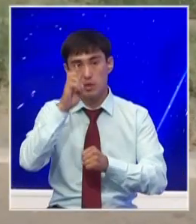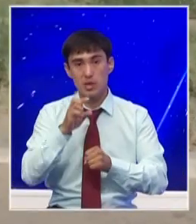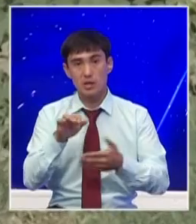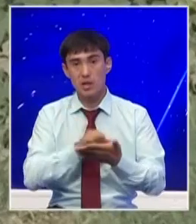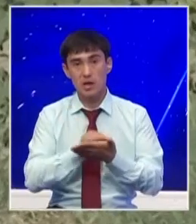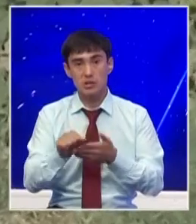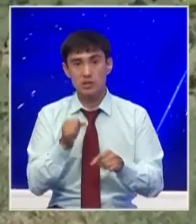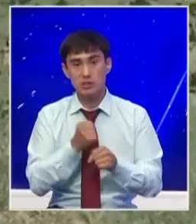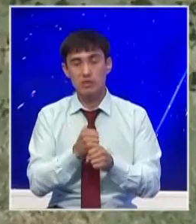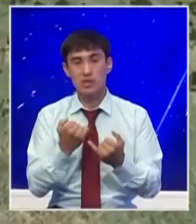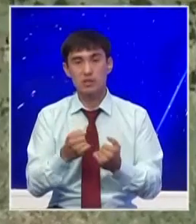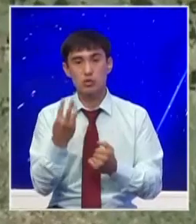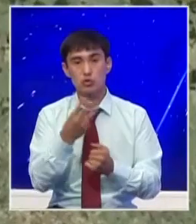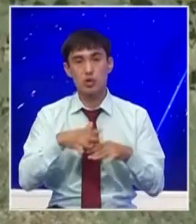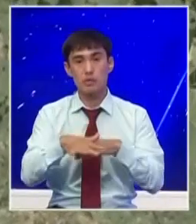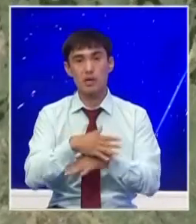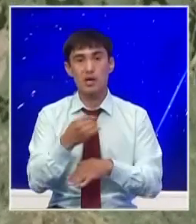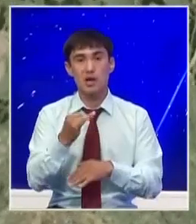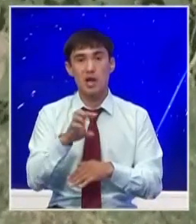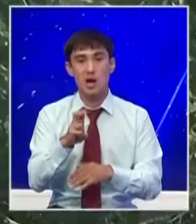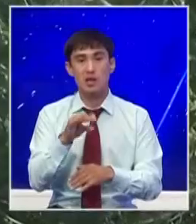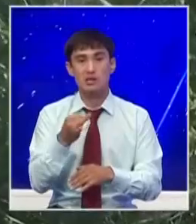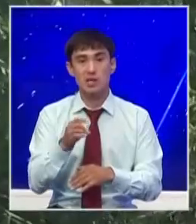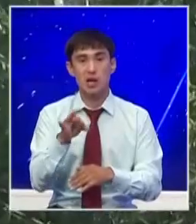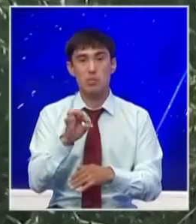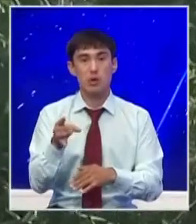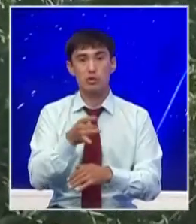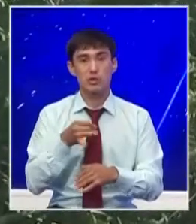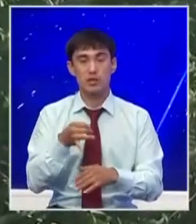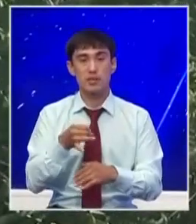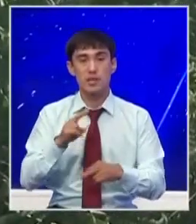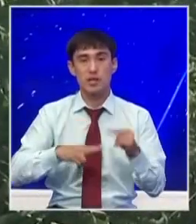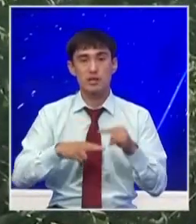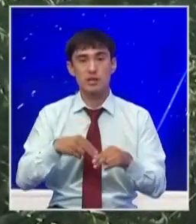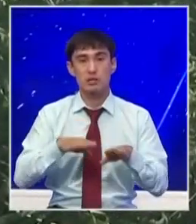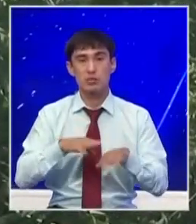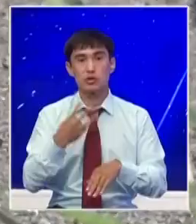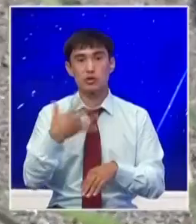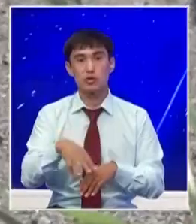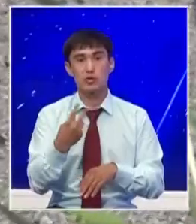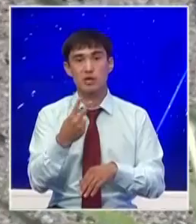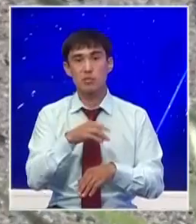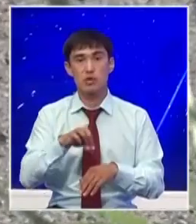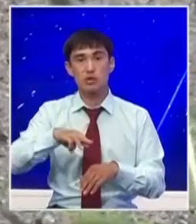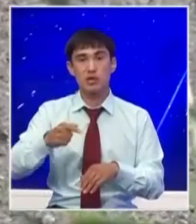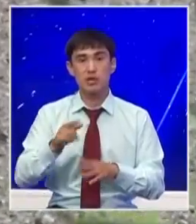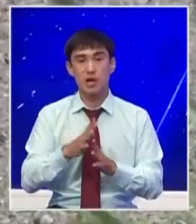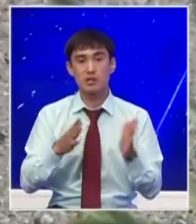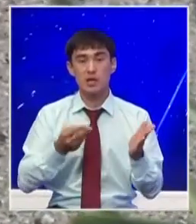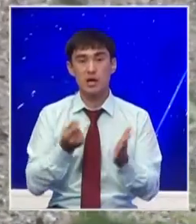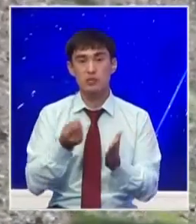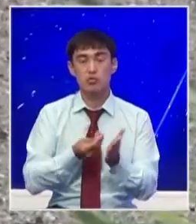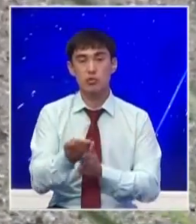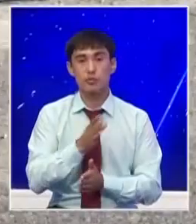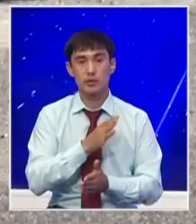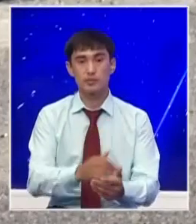жасалынып жатыр. Әзірге тек үш аймаққа, яғни Іле, Қарасай және Райымбек аудандарында салынатын пункттердің құрылысына 52 миллион теңгеден аса